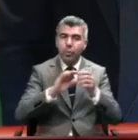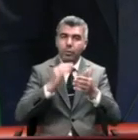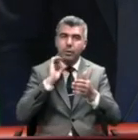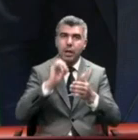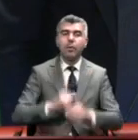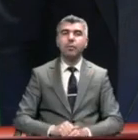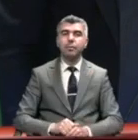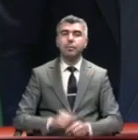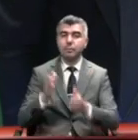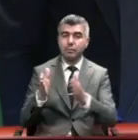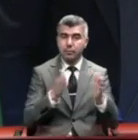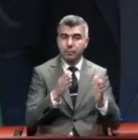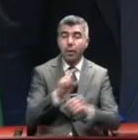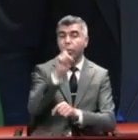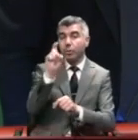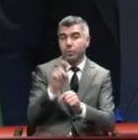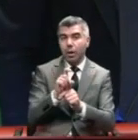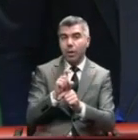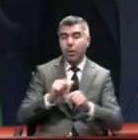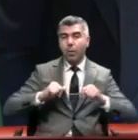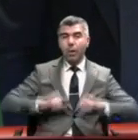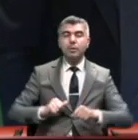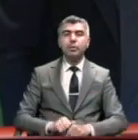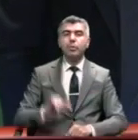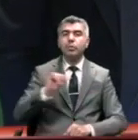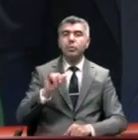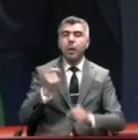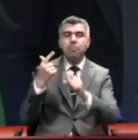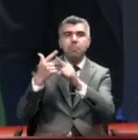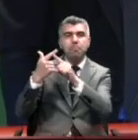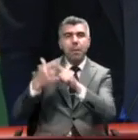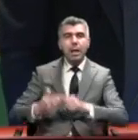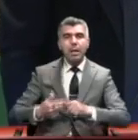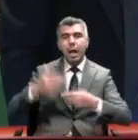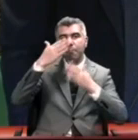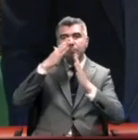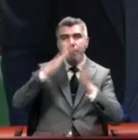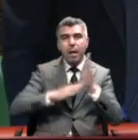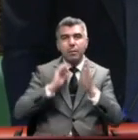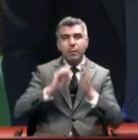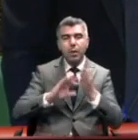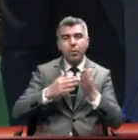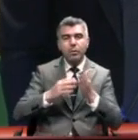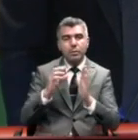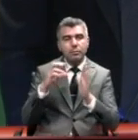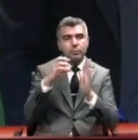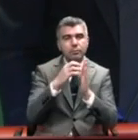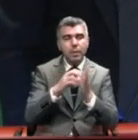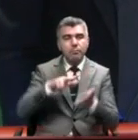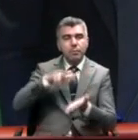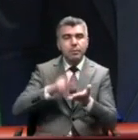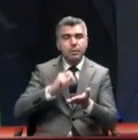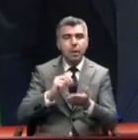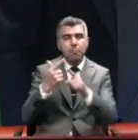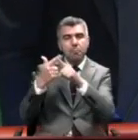المنافسه السؤال نسائلكم السيد الوزير المحترم عن وضعيه الماليه العموميه ببلادنا على ضوء التوقعات التي تم اعتمادها بقانون الماليه